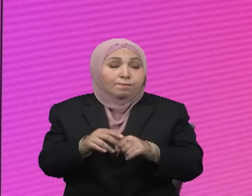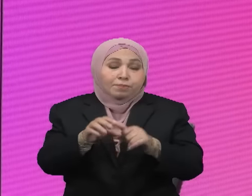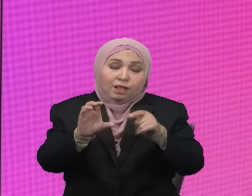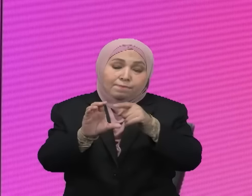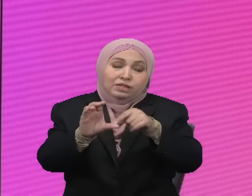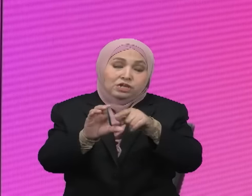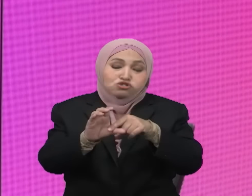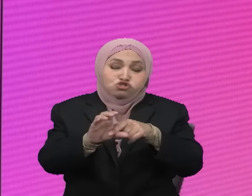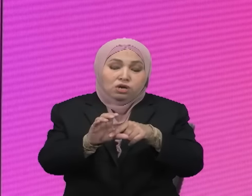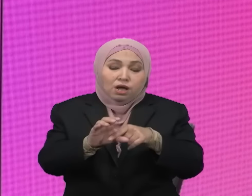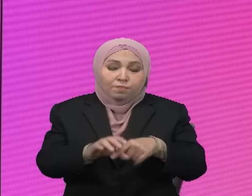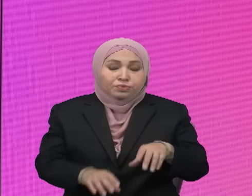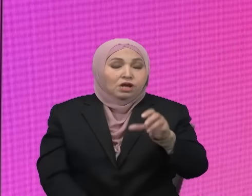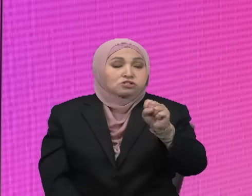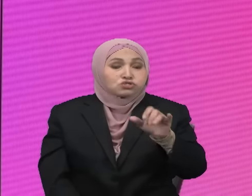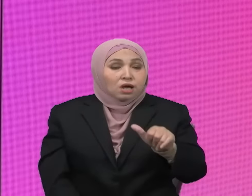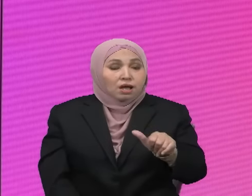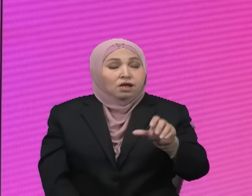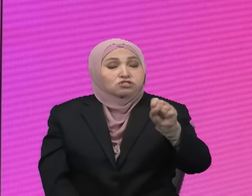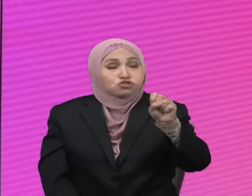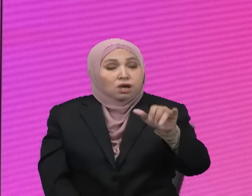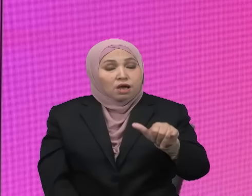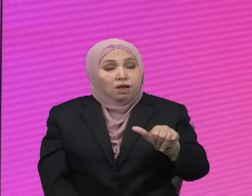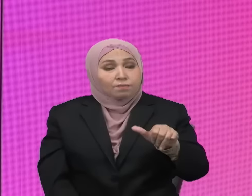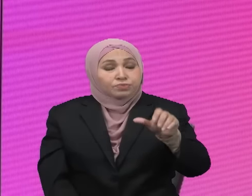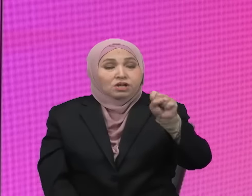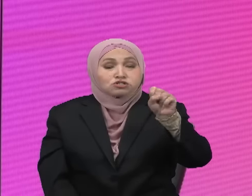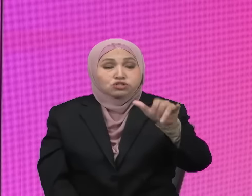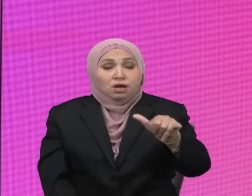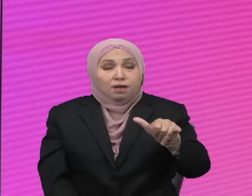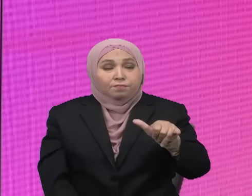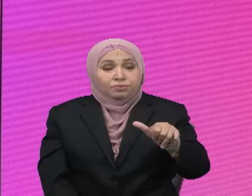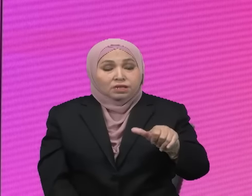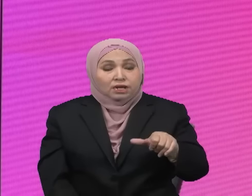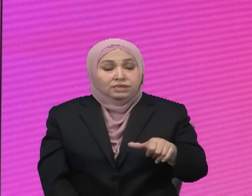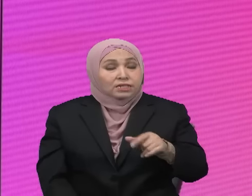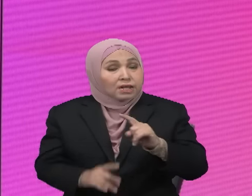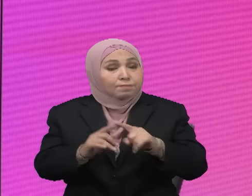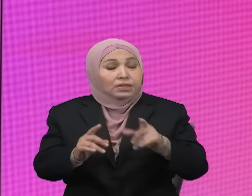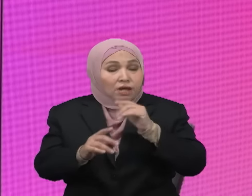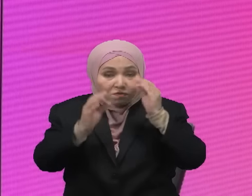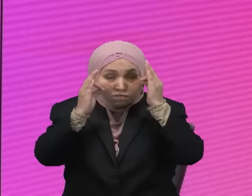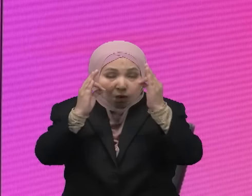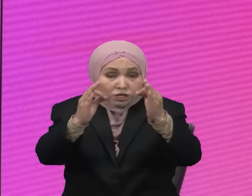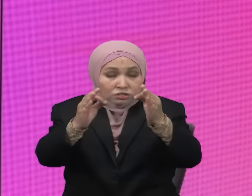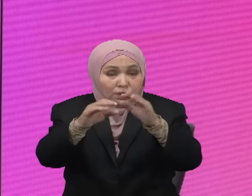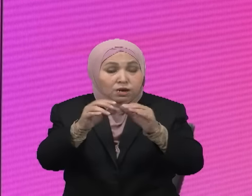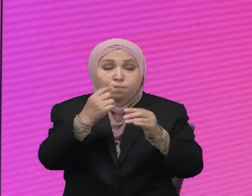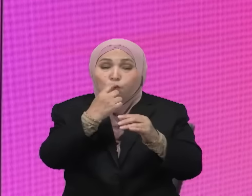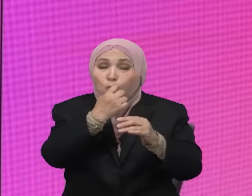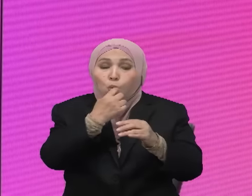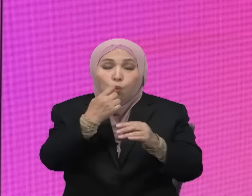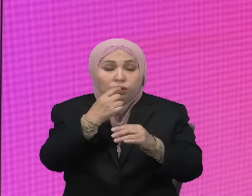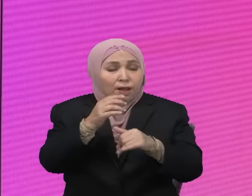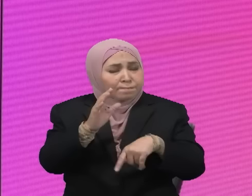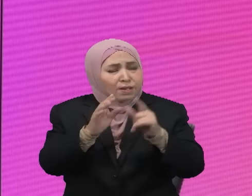bergerak sedikit. Sya. Cuba sebut sya. Sya. Tetapi tidaklah fokus pada mulut. Janganlah kita terlebih